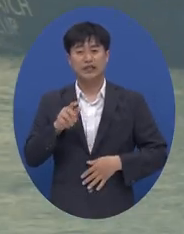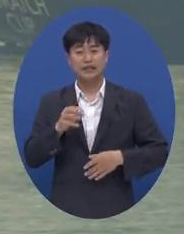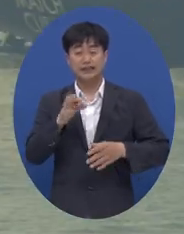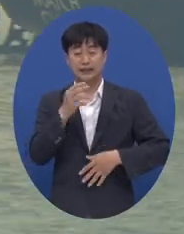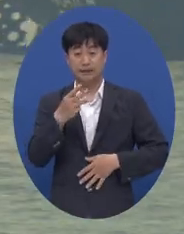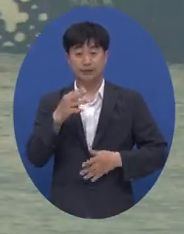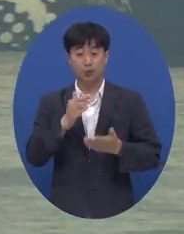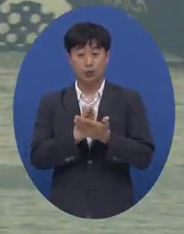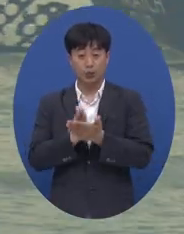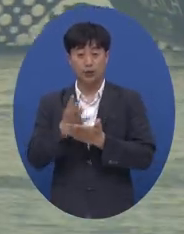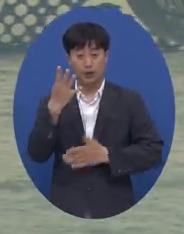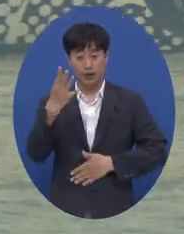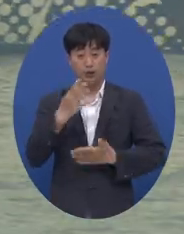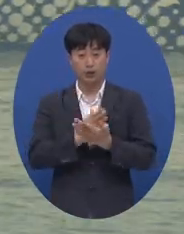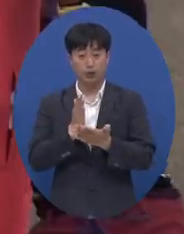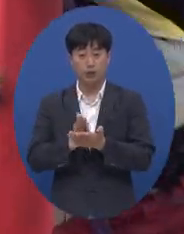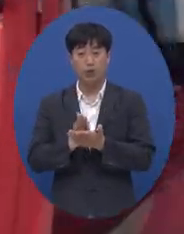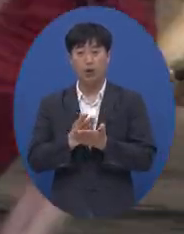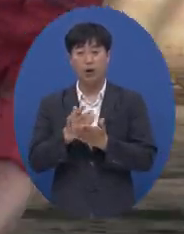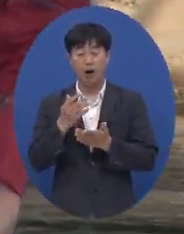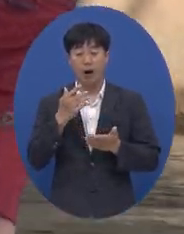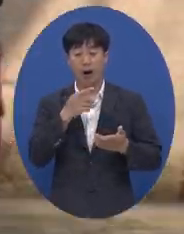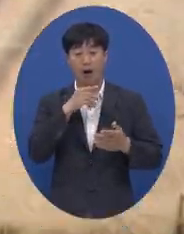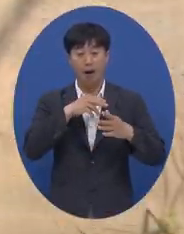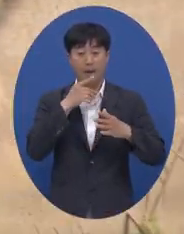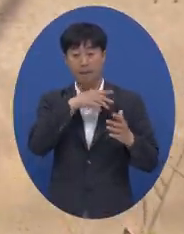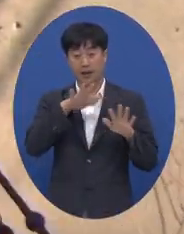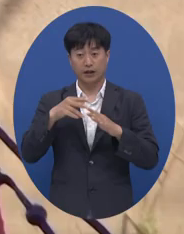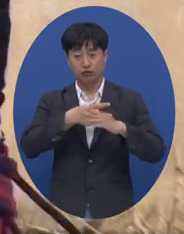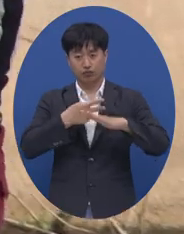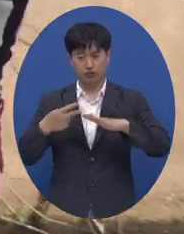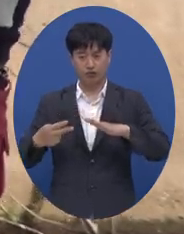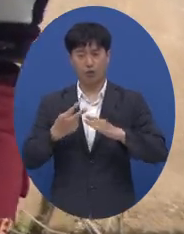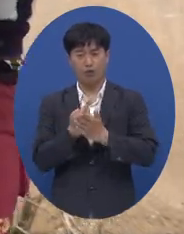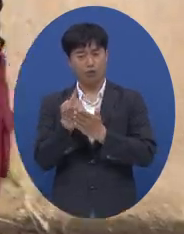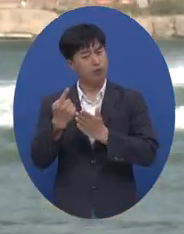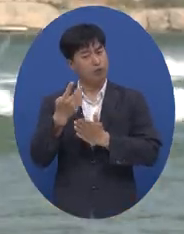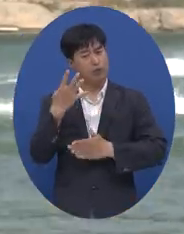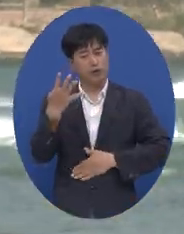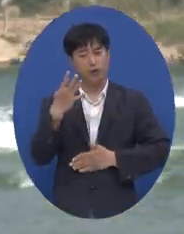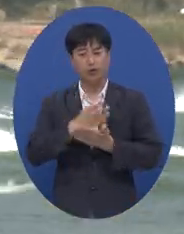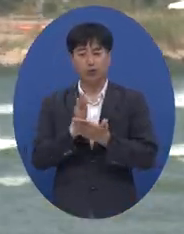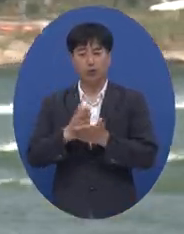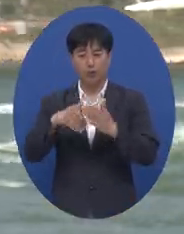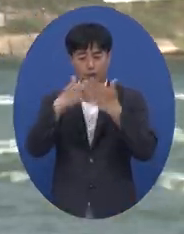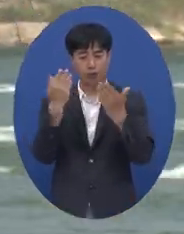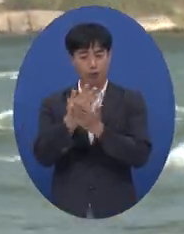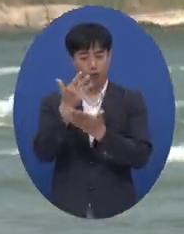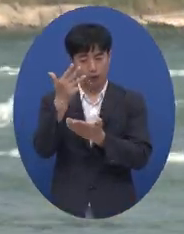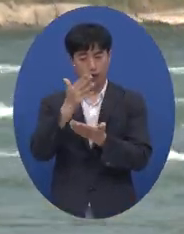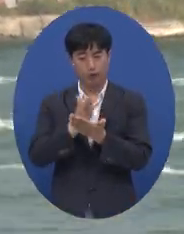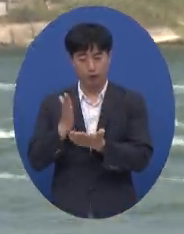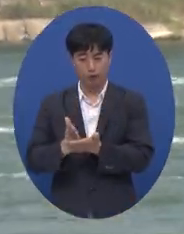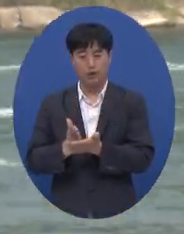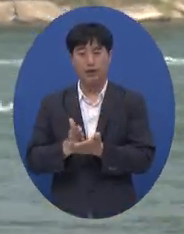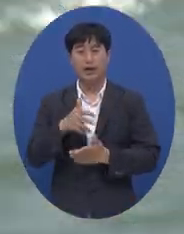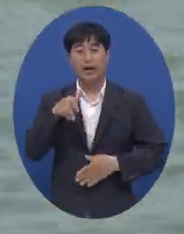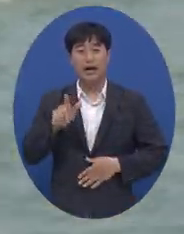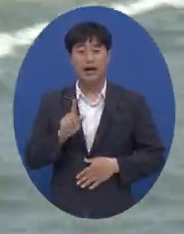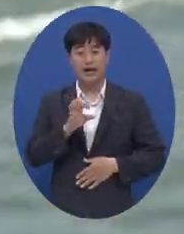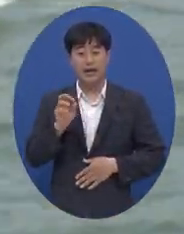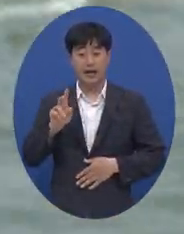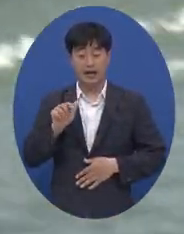4개 종목을 비롯해 받아 수영과 고무 보트 등 4개 번외 종로까지 총 8개 경기가 치러집니다 카약과